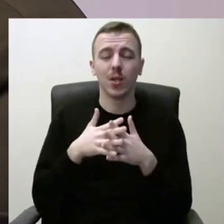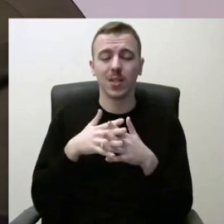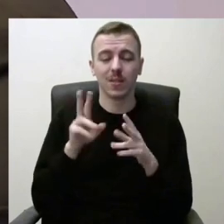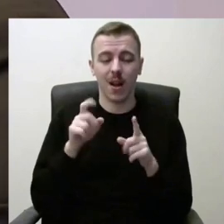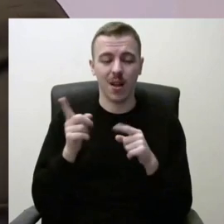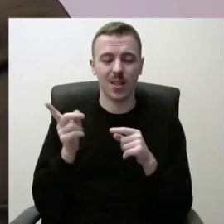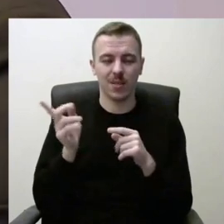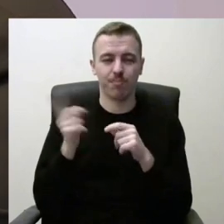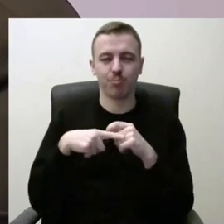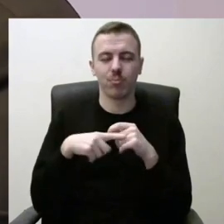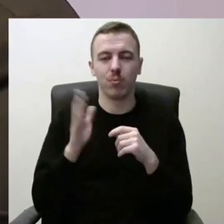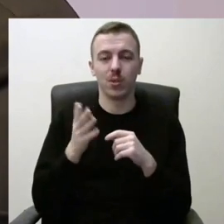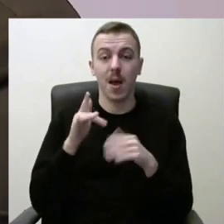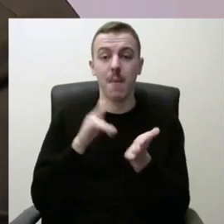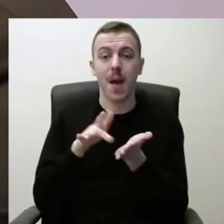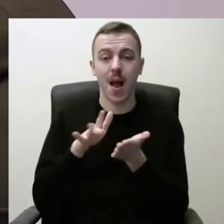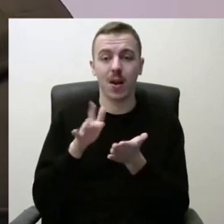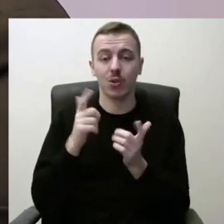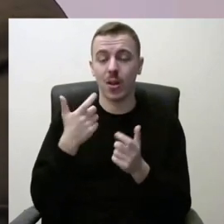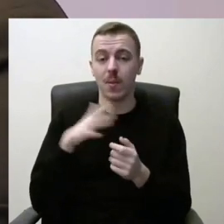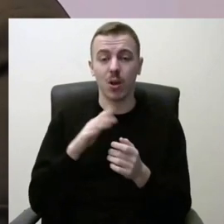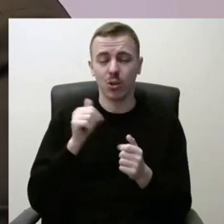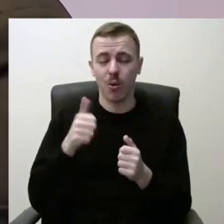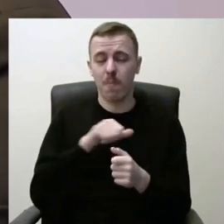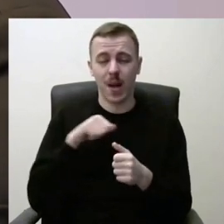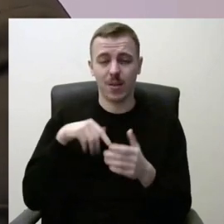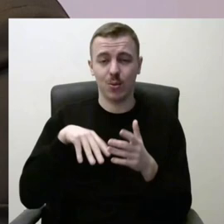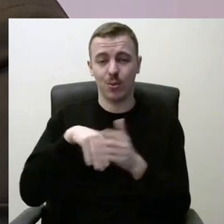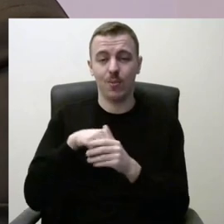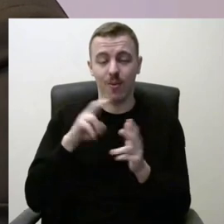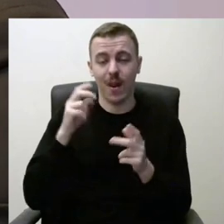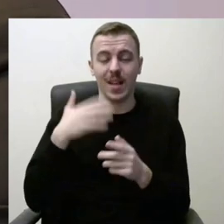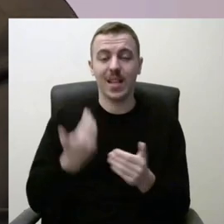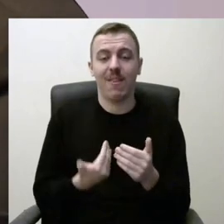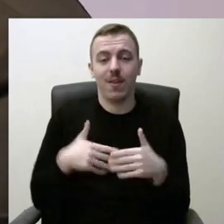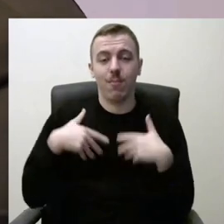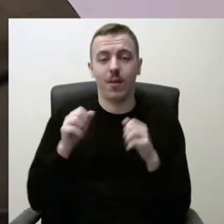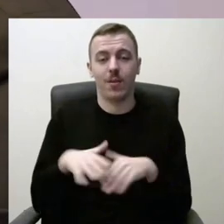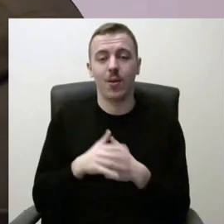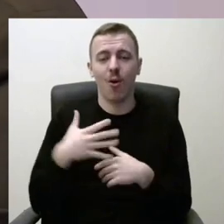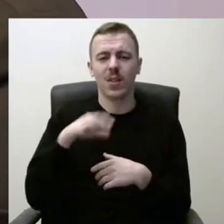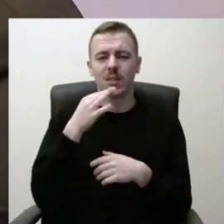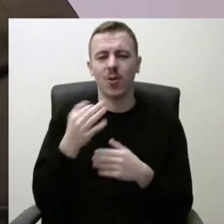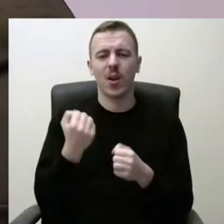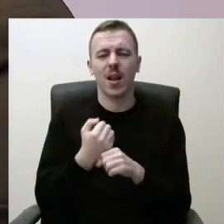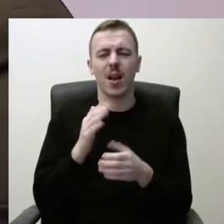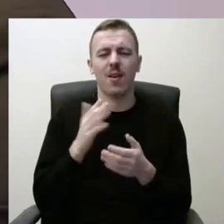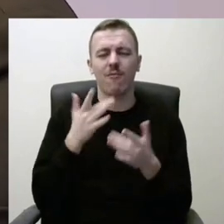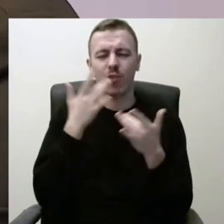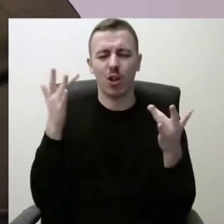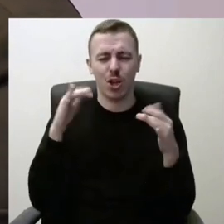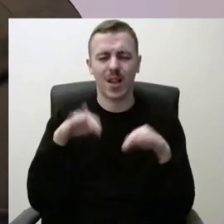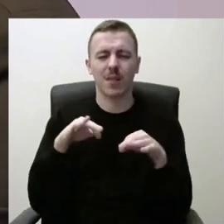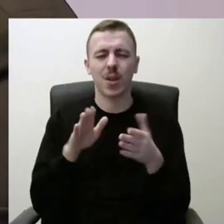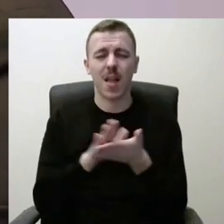pirmai, o antrai peliai, nes pirmoji susimoka savo galvą. Tai tiem kolegom, kurie dabar sako, kad reikia viešojo transporto nemokamo,